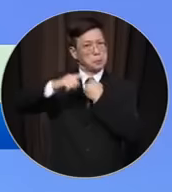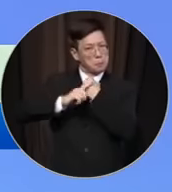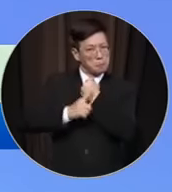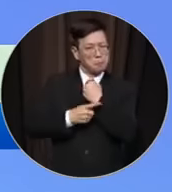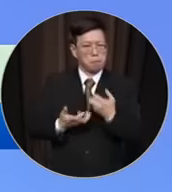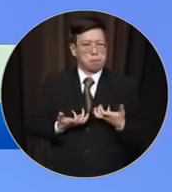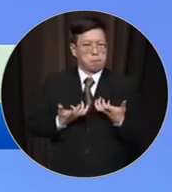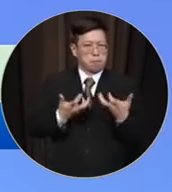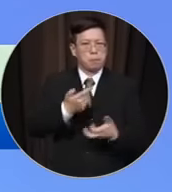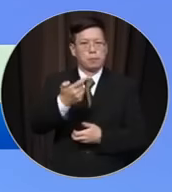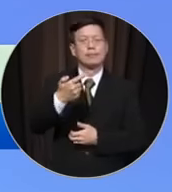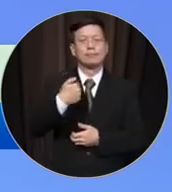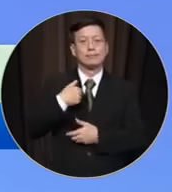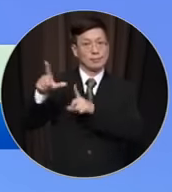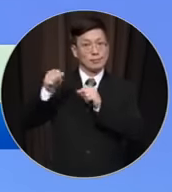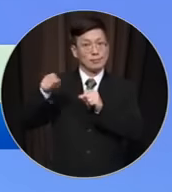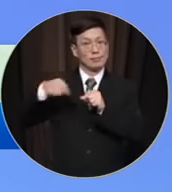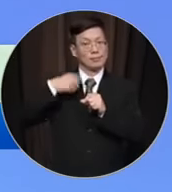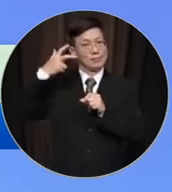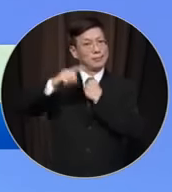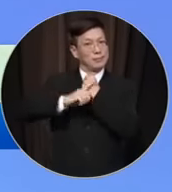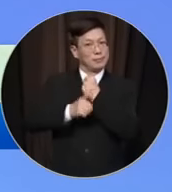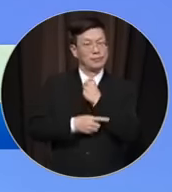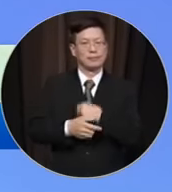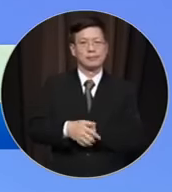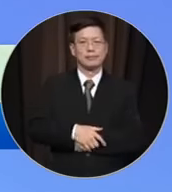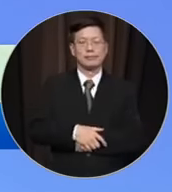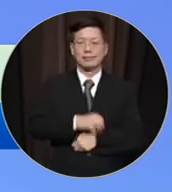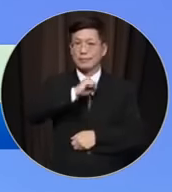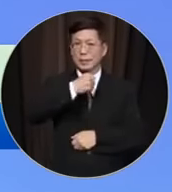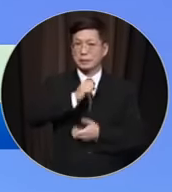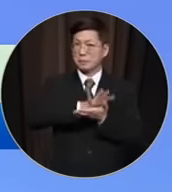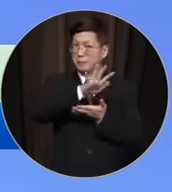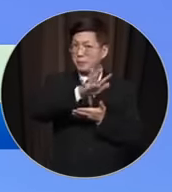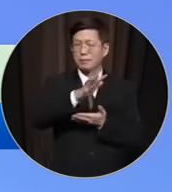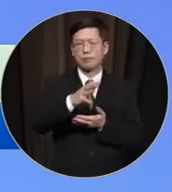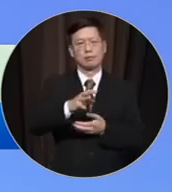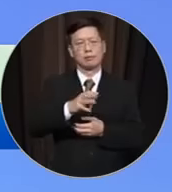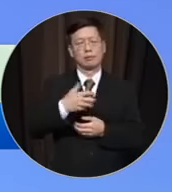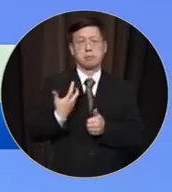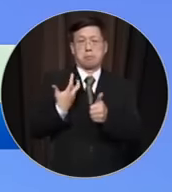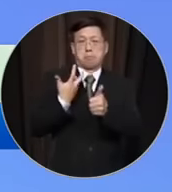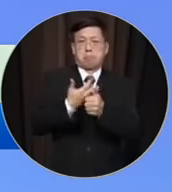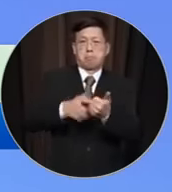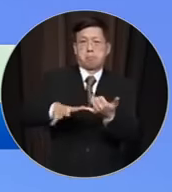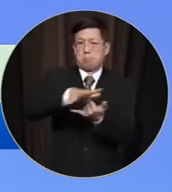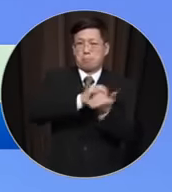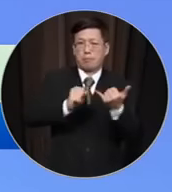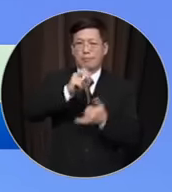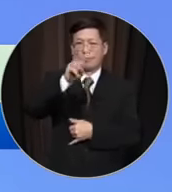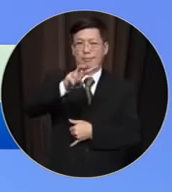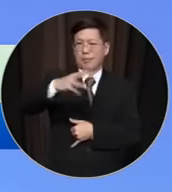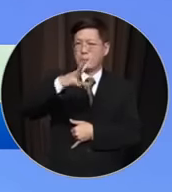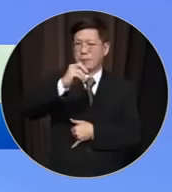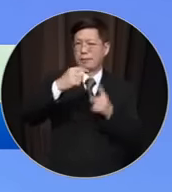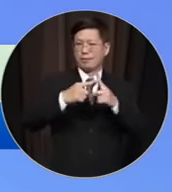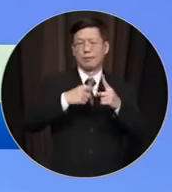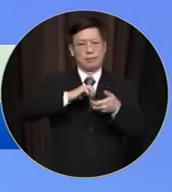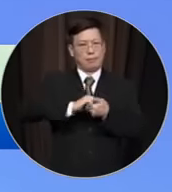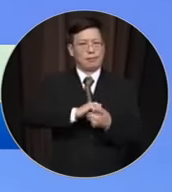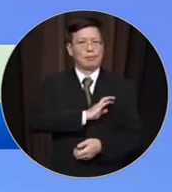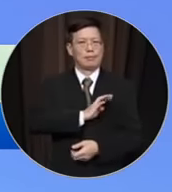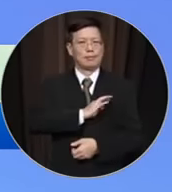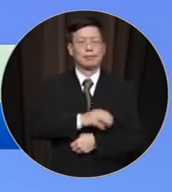严。依照中华民国宪法以及征修条文的规定，台湾的未来当然要由全台湾2300万人来决